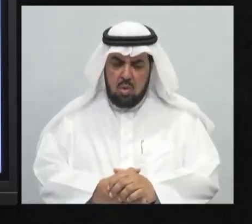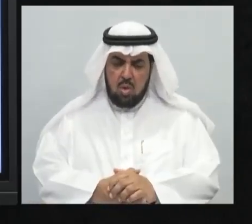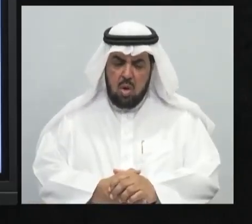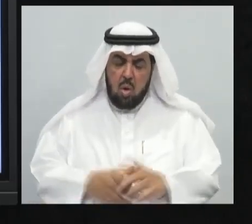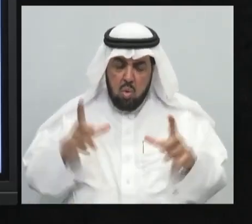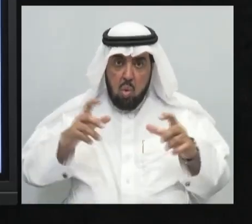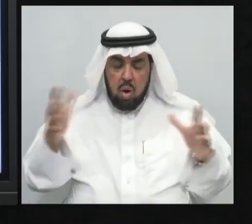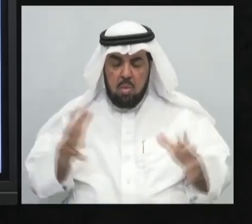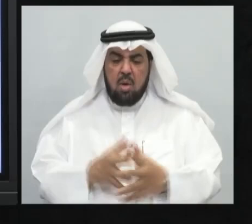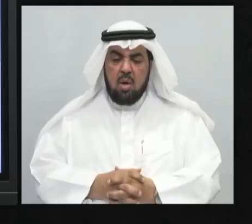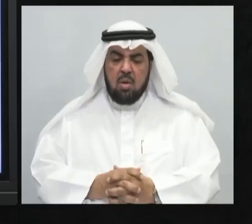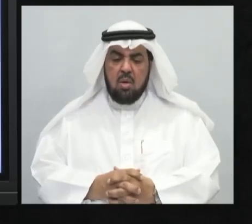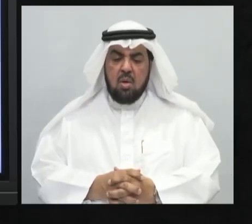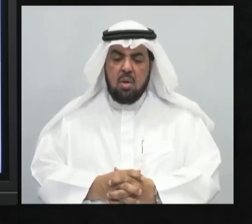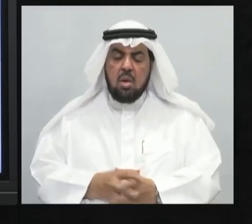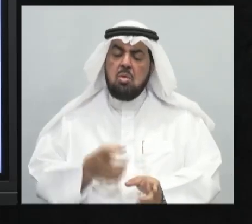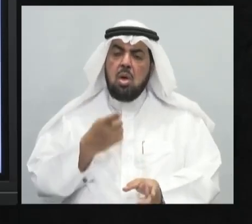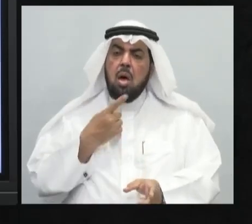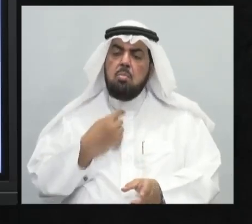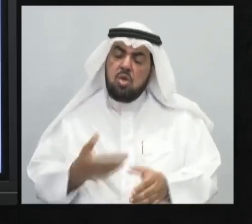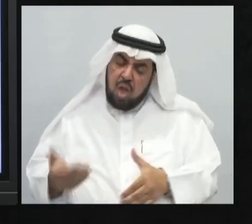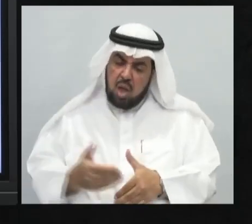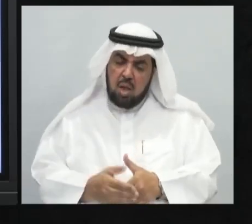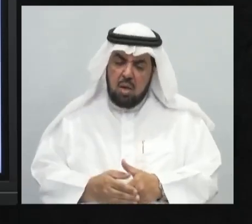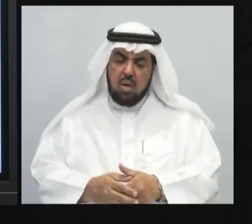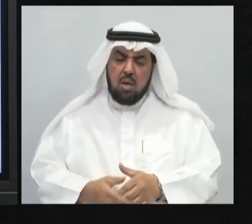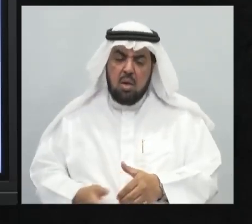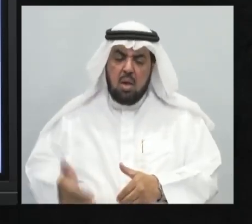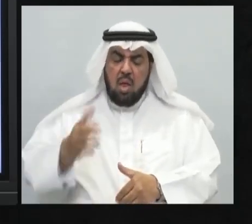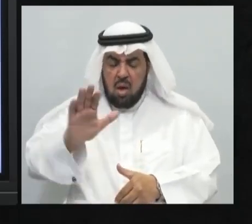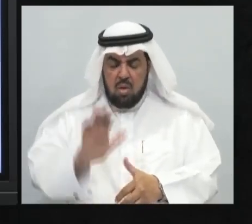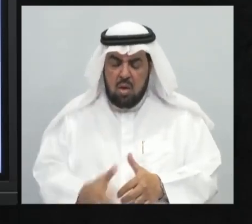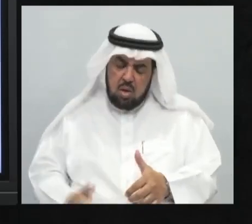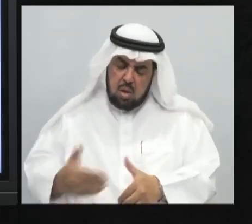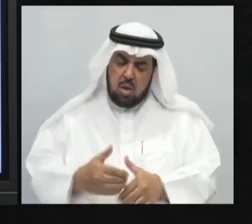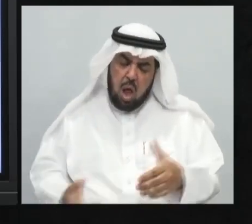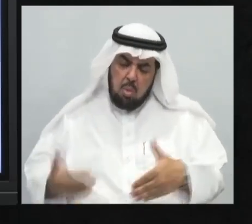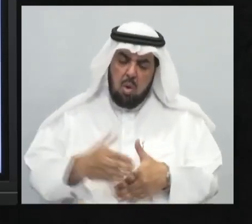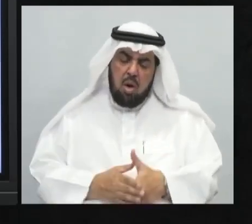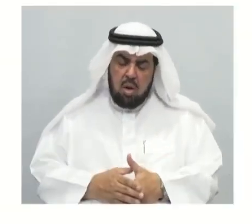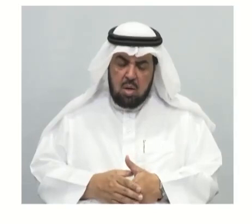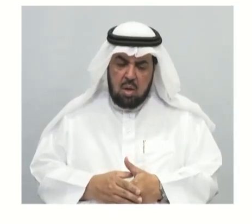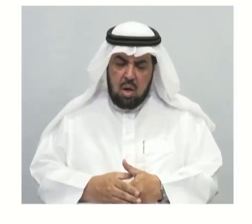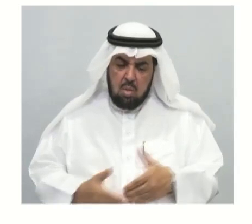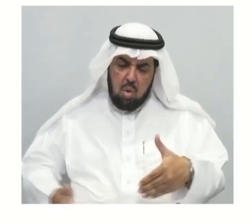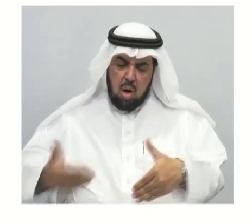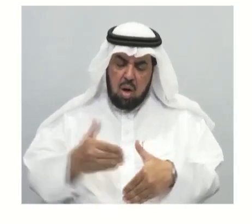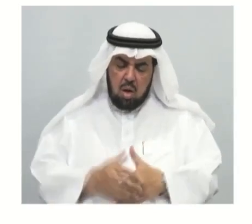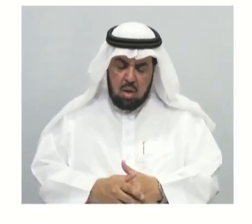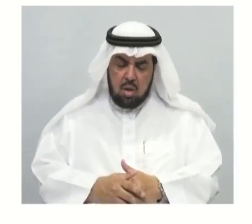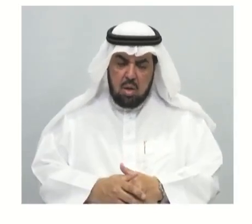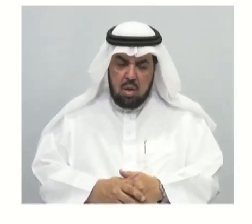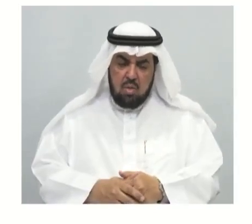عدد صور كبير جدا فمن اراد الاستزاده بامكانه ان يصل الى الملحقات فتضع هذه الملحقات التي